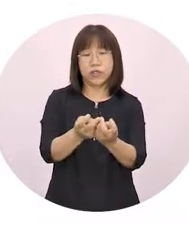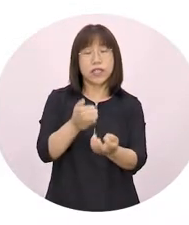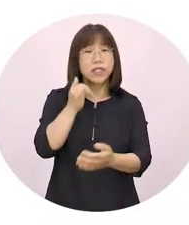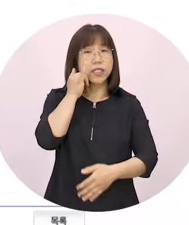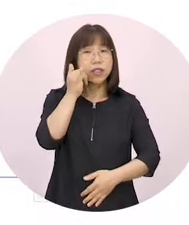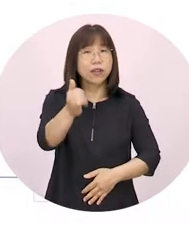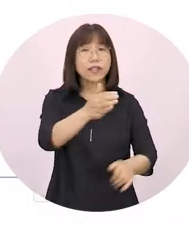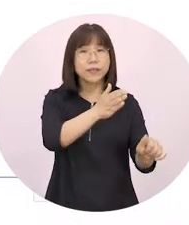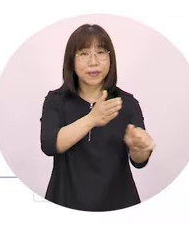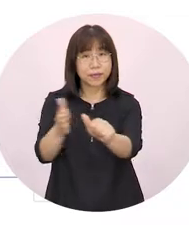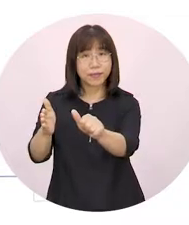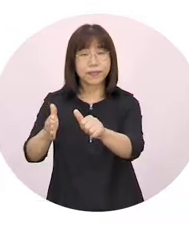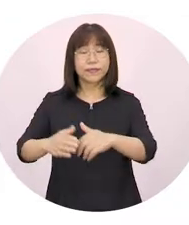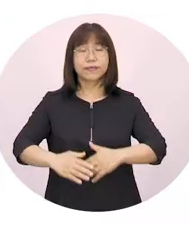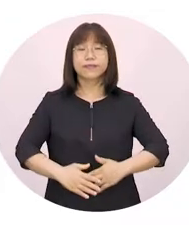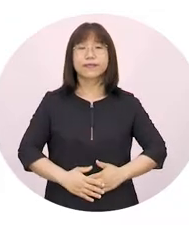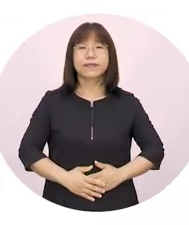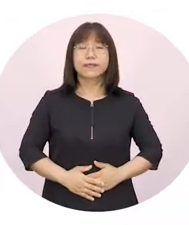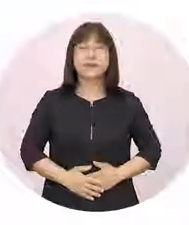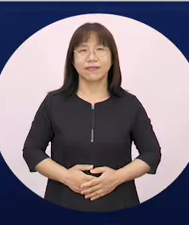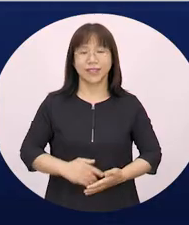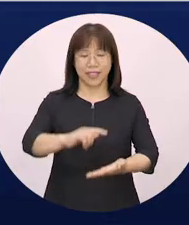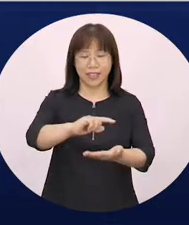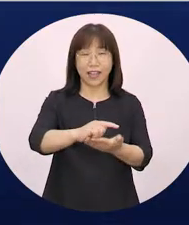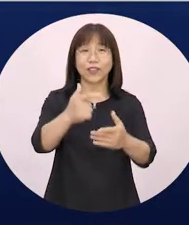일자리정책과로 문의하면 됩니다.